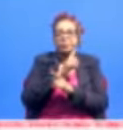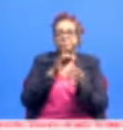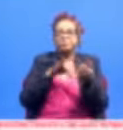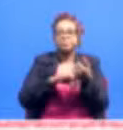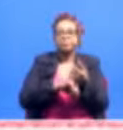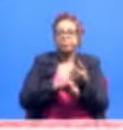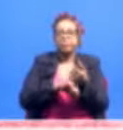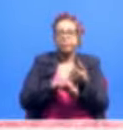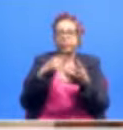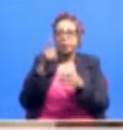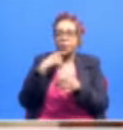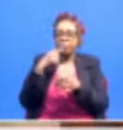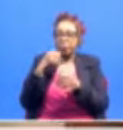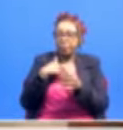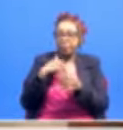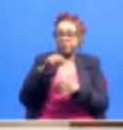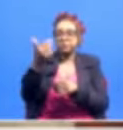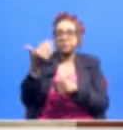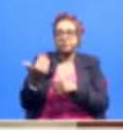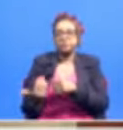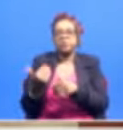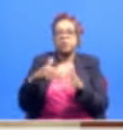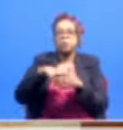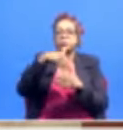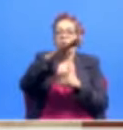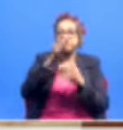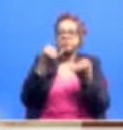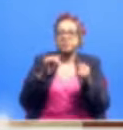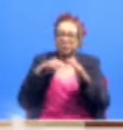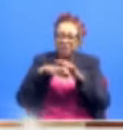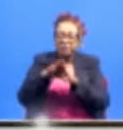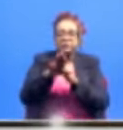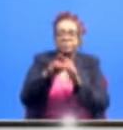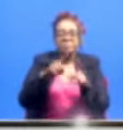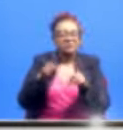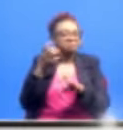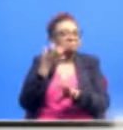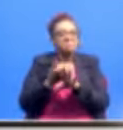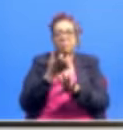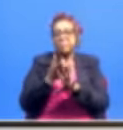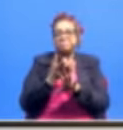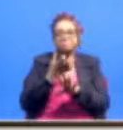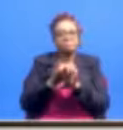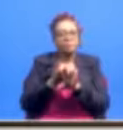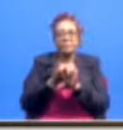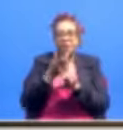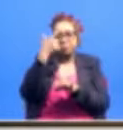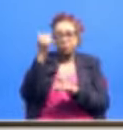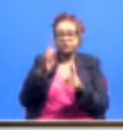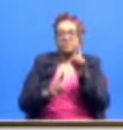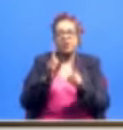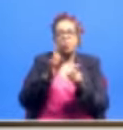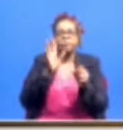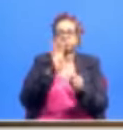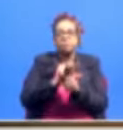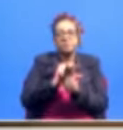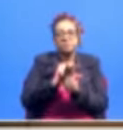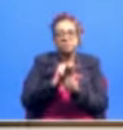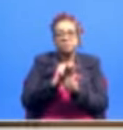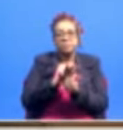na mwanawe mwingine wa kike pia alijaribu kuingia chumbani humo lakini alilemewa na moto huo uliokuwa mkubwa.